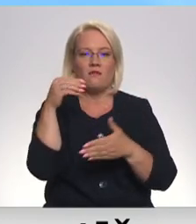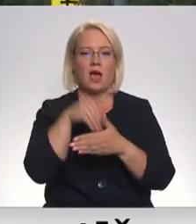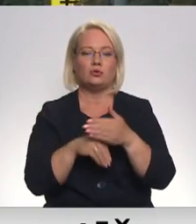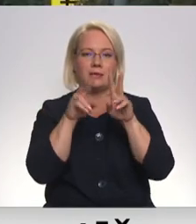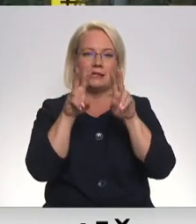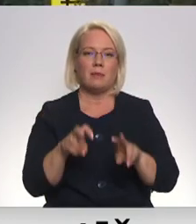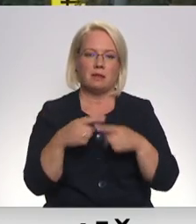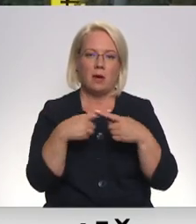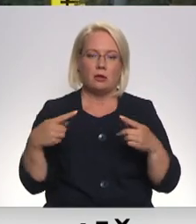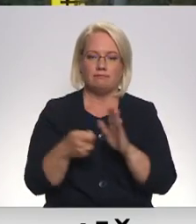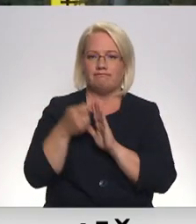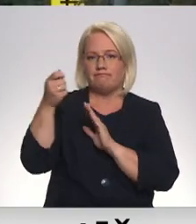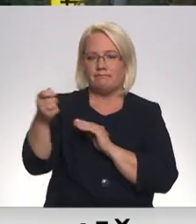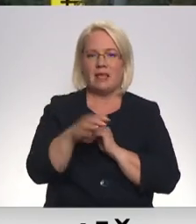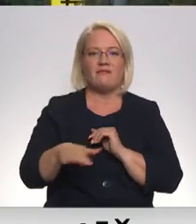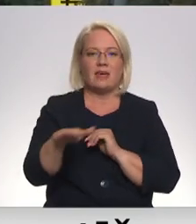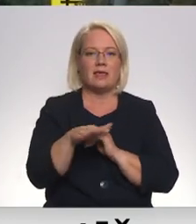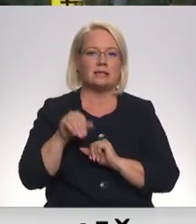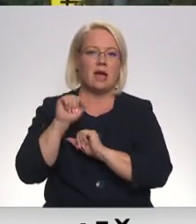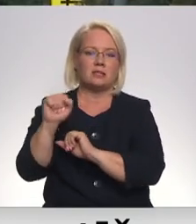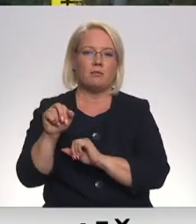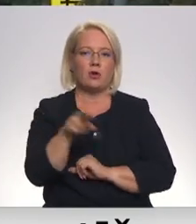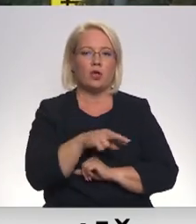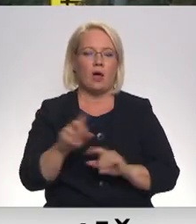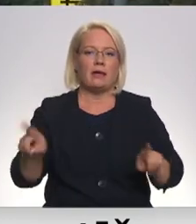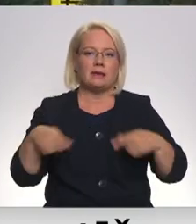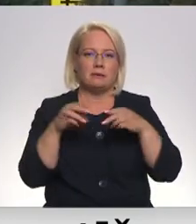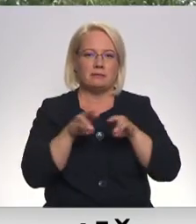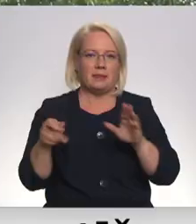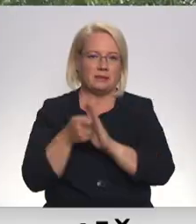materiāliem un iesniegs Vides aizsardzības un reģionālās attīstības